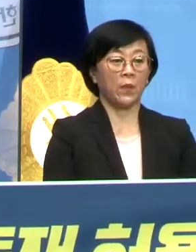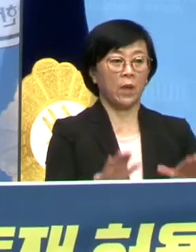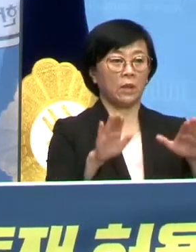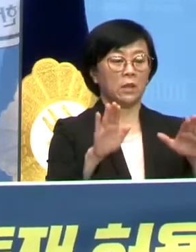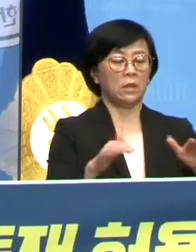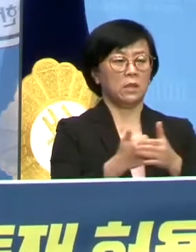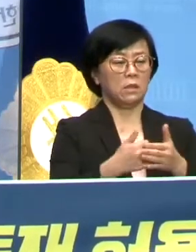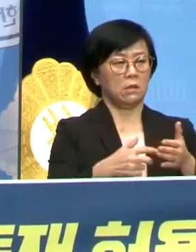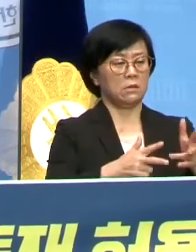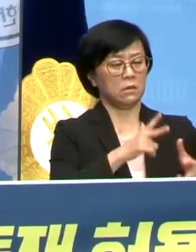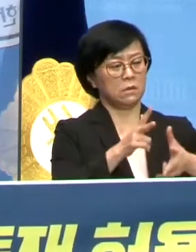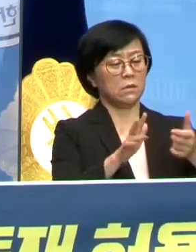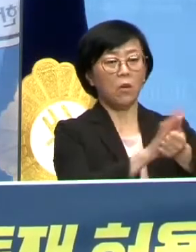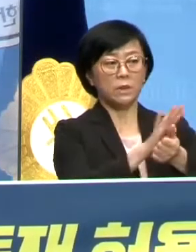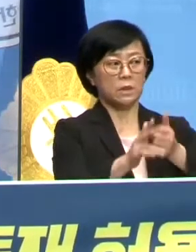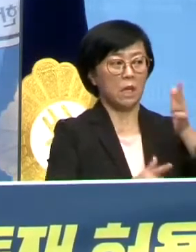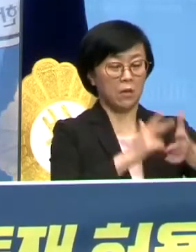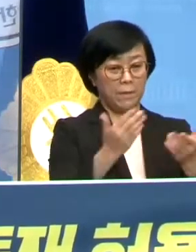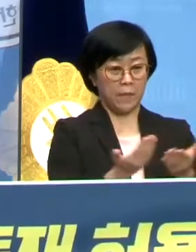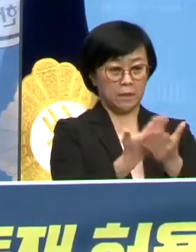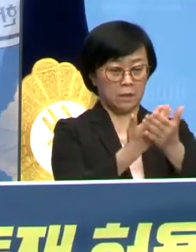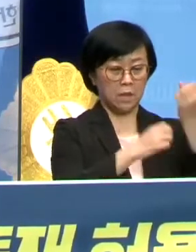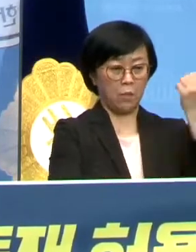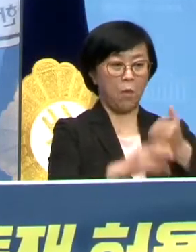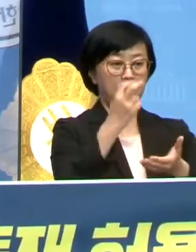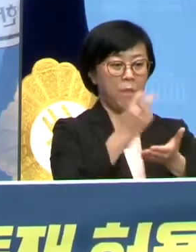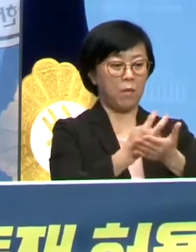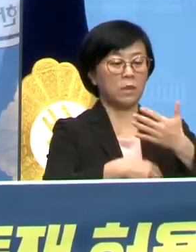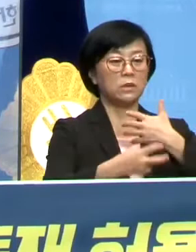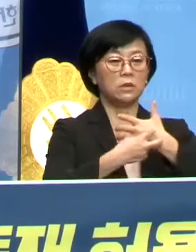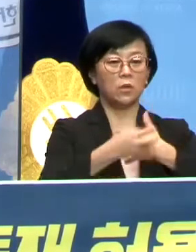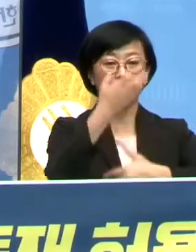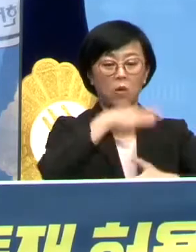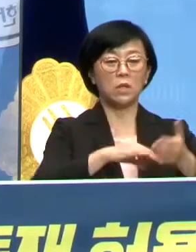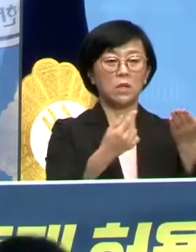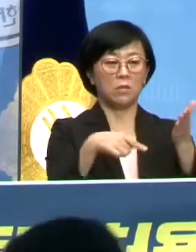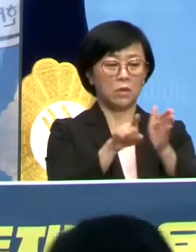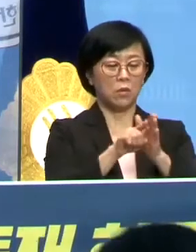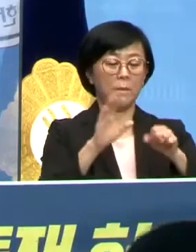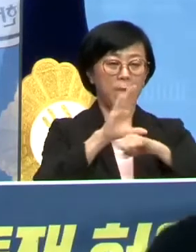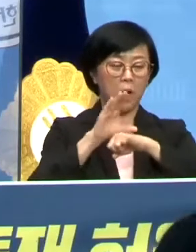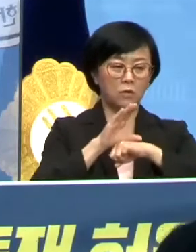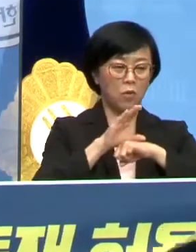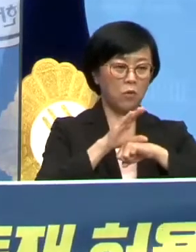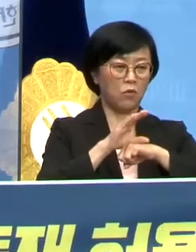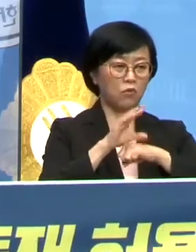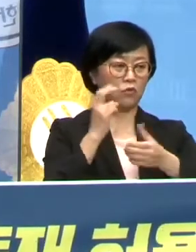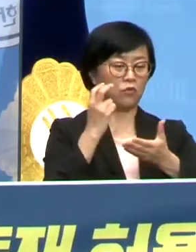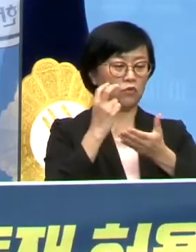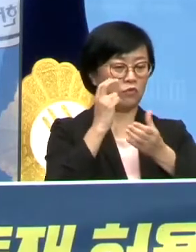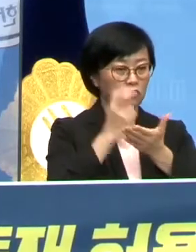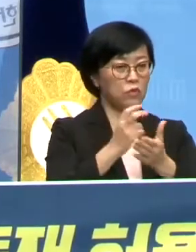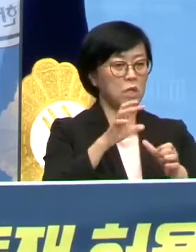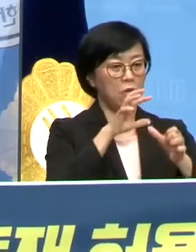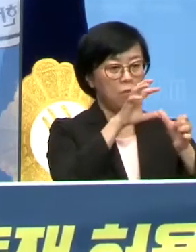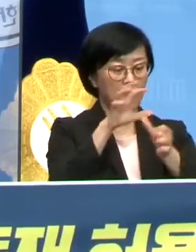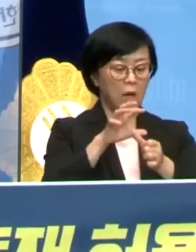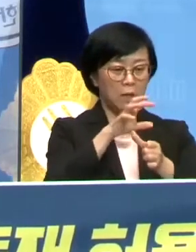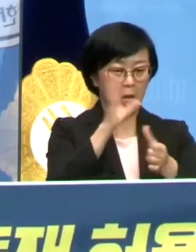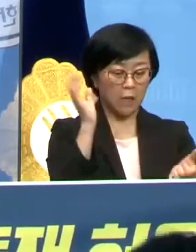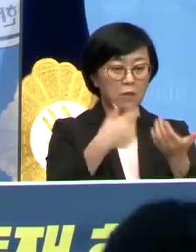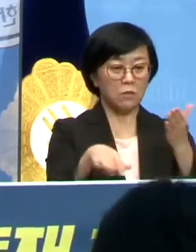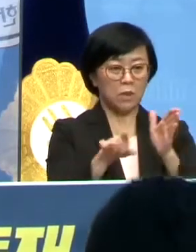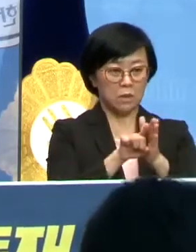비싼 으 발전 기본법 은 처음부터 의료영리화 와 방송 관련 규제를 완화하기 위해서 발휘되어 떤 법